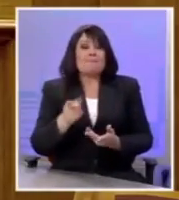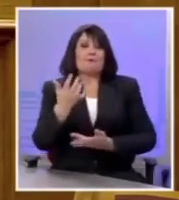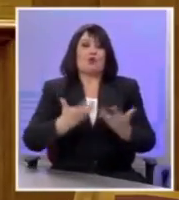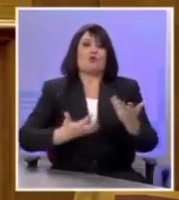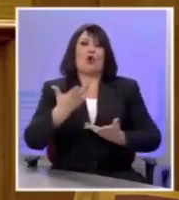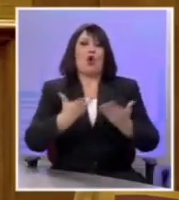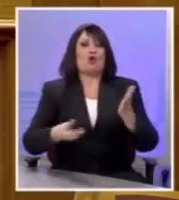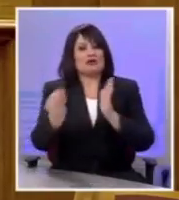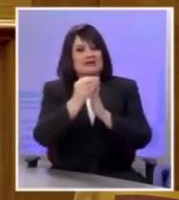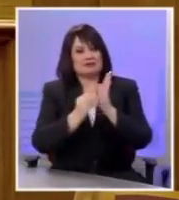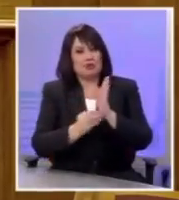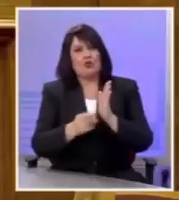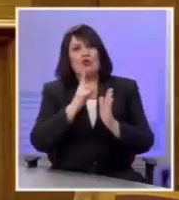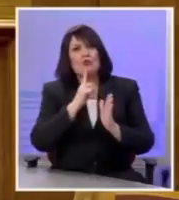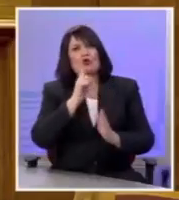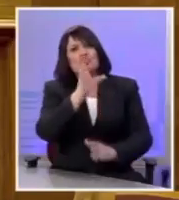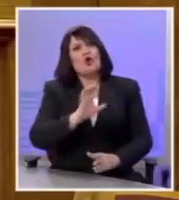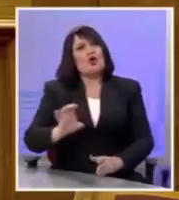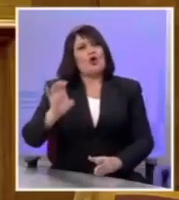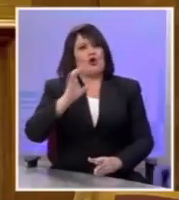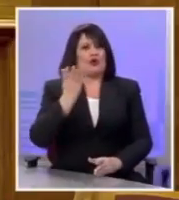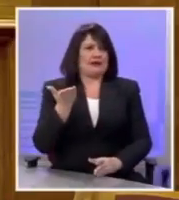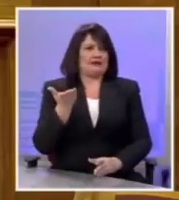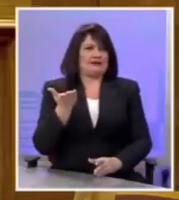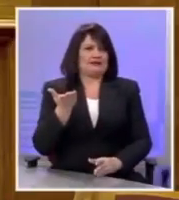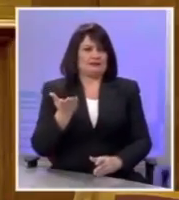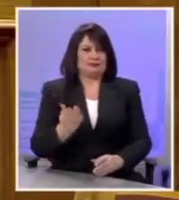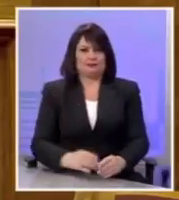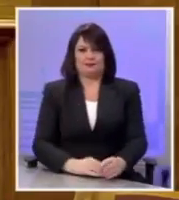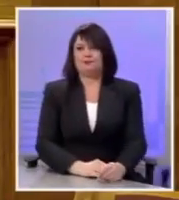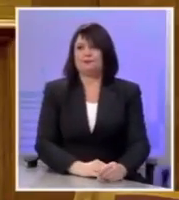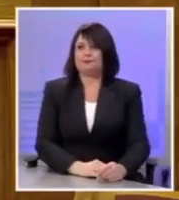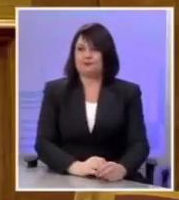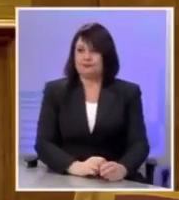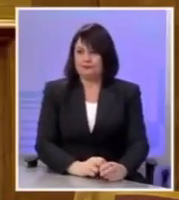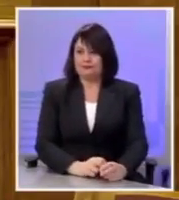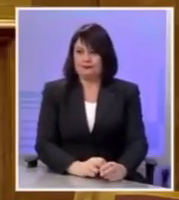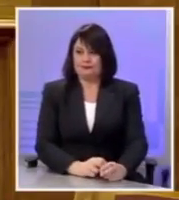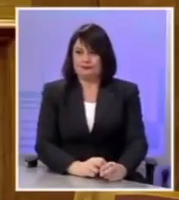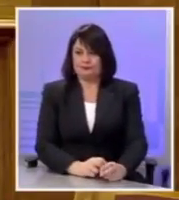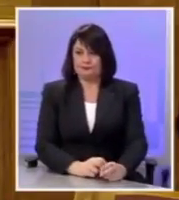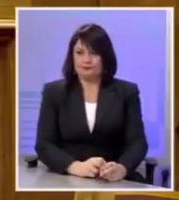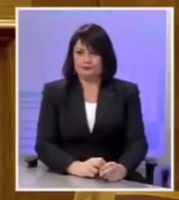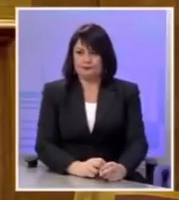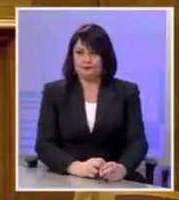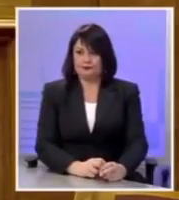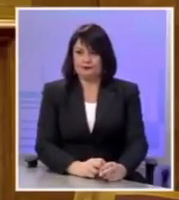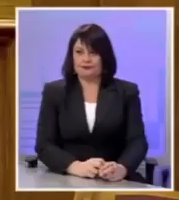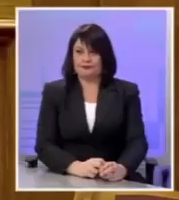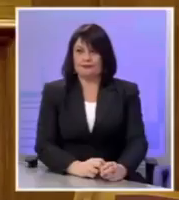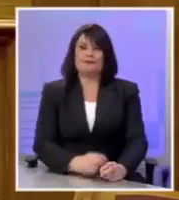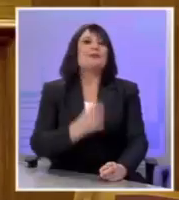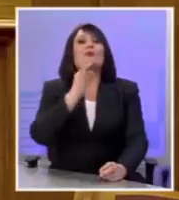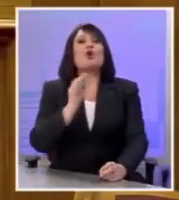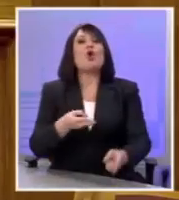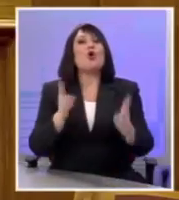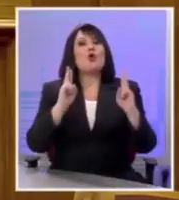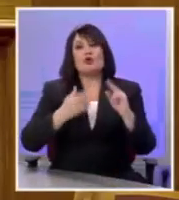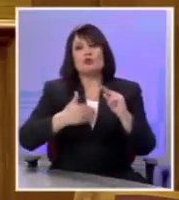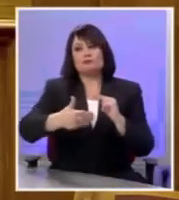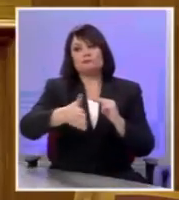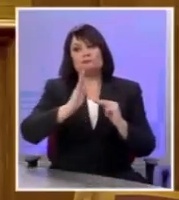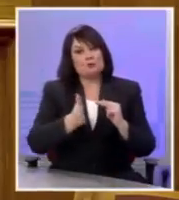προϋπολογισμό όπως έχουν όλες οι άλλες νοησματικές ενώσεις. Και γιατί είμαστε αισιόδοξοι ότι